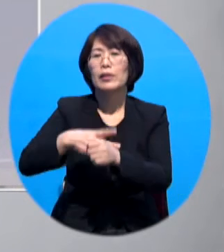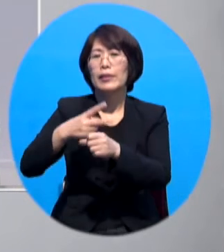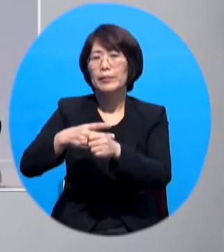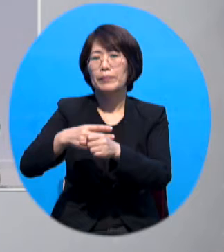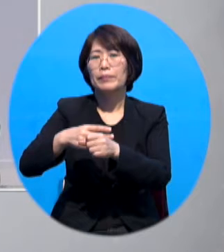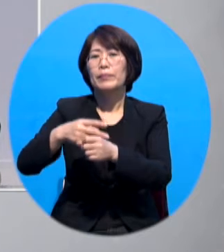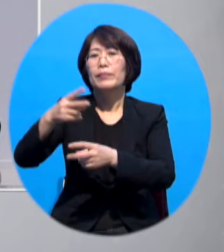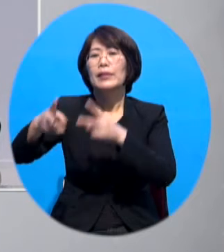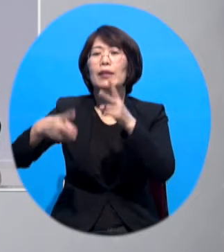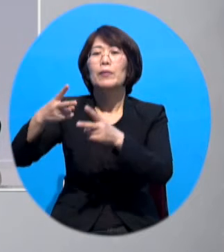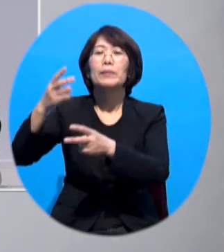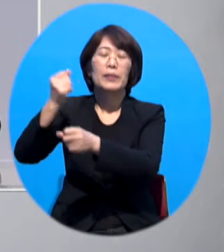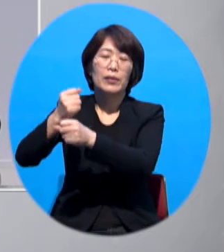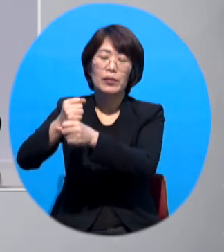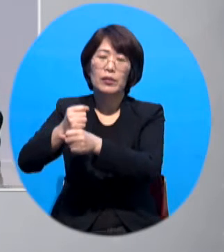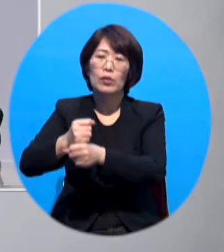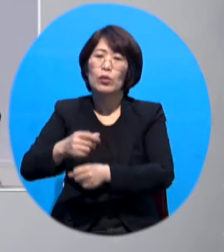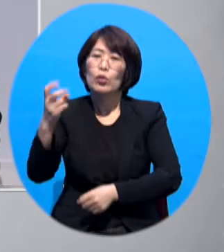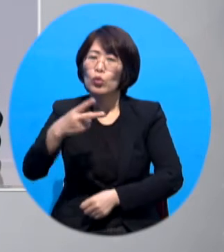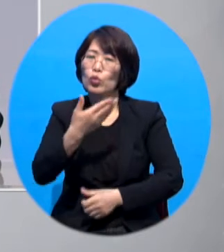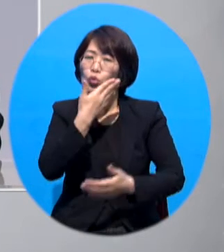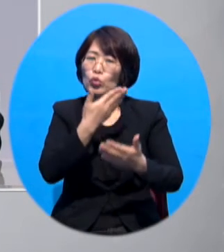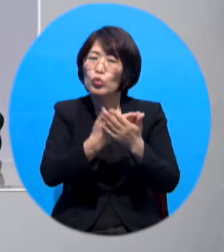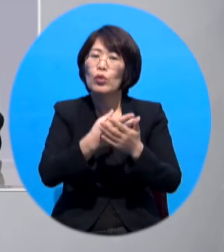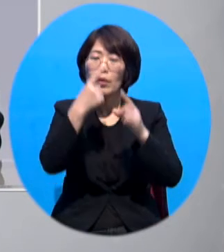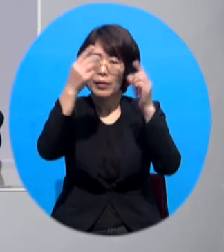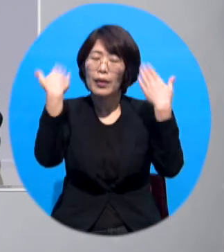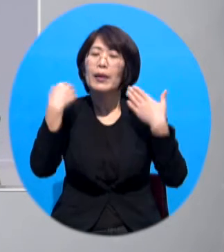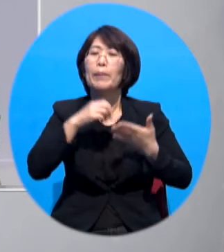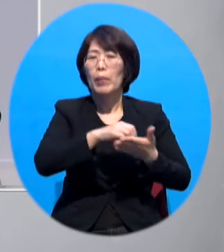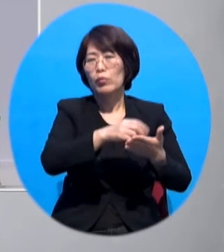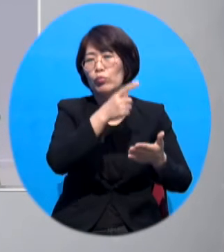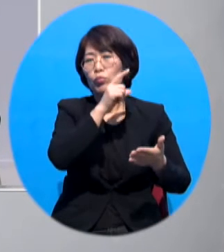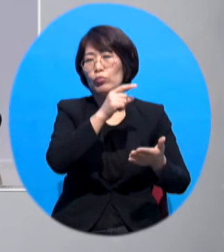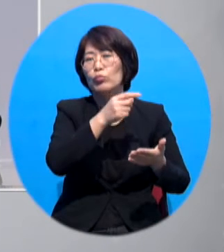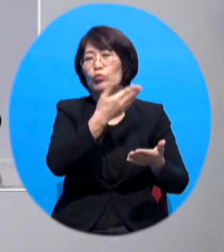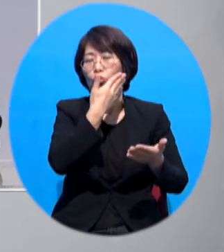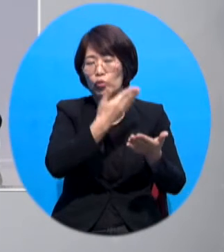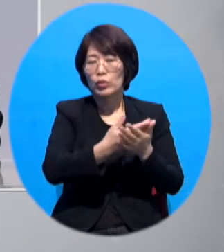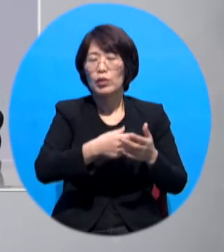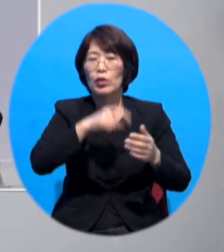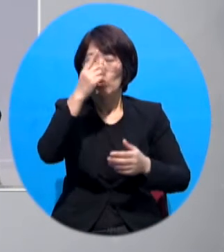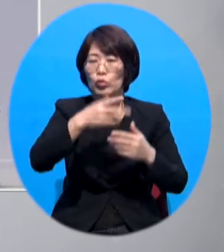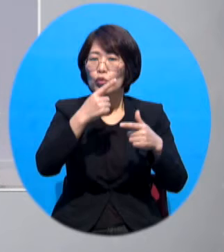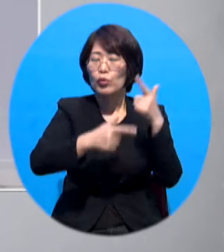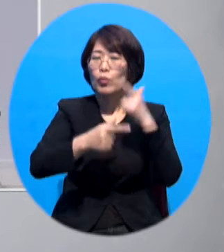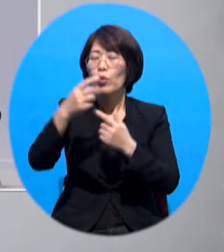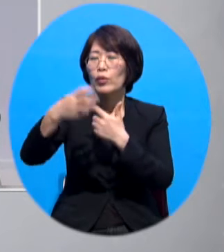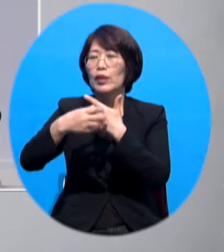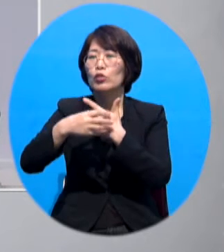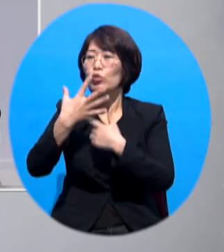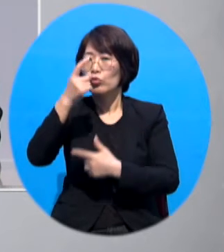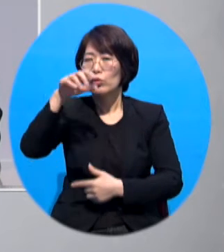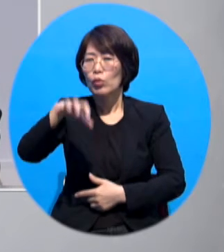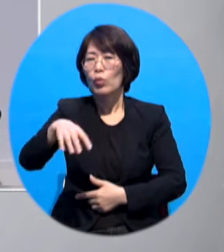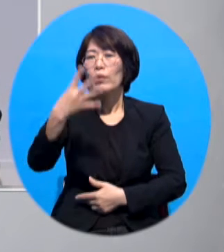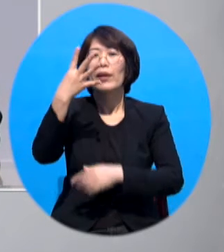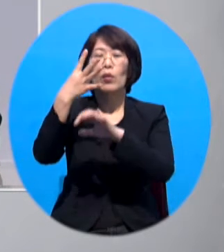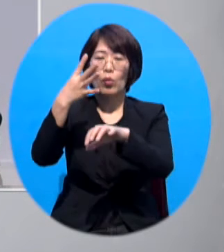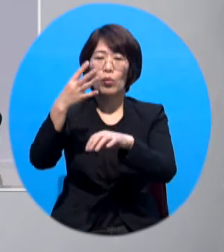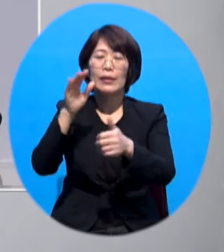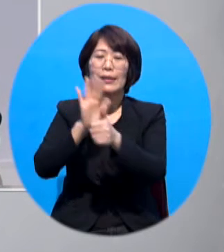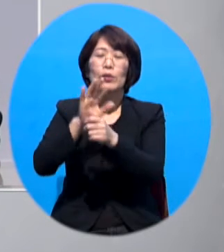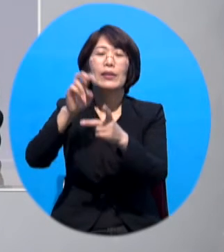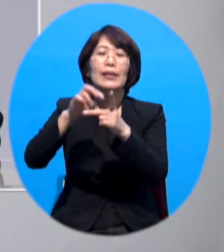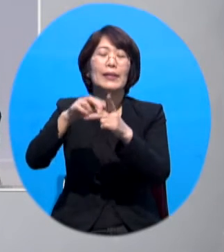요 그 못지않게 중요한게 진로진학 문제거든요 그래서 저희들은 요수 먹고 순천 나주 내고 3 지우드 이나 지원센터 를